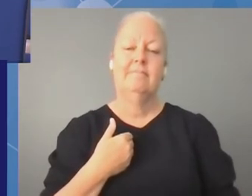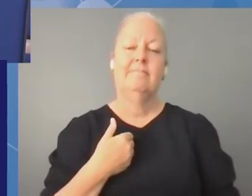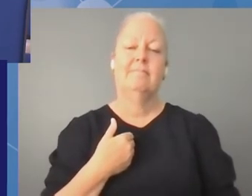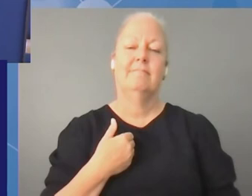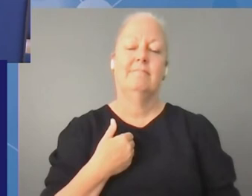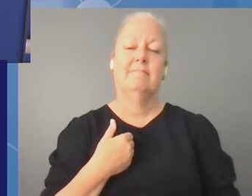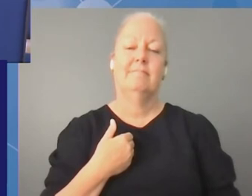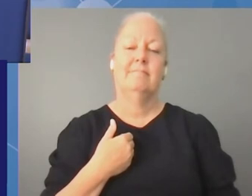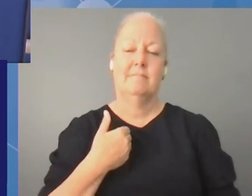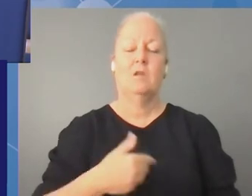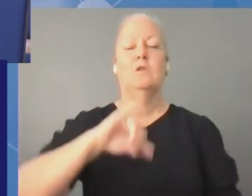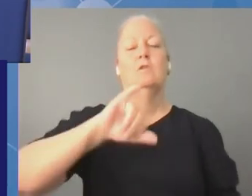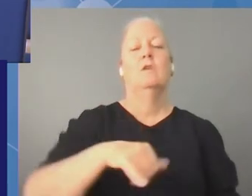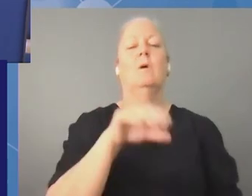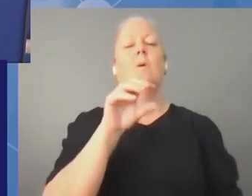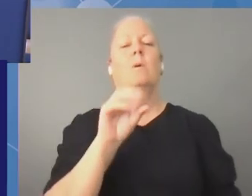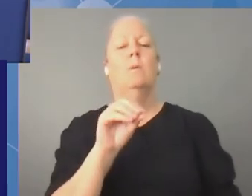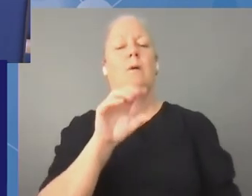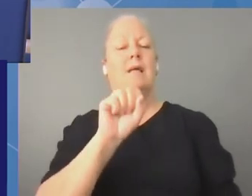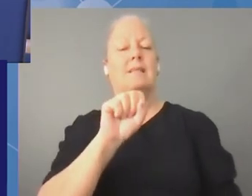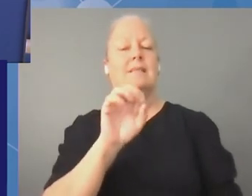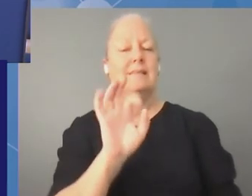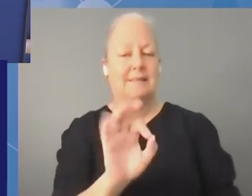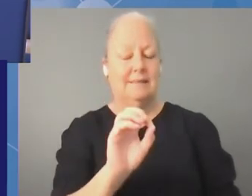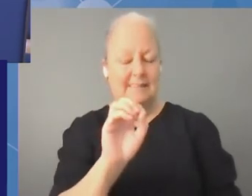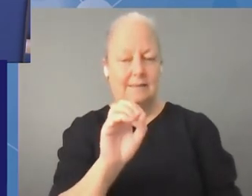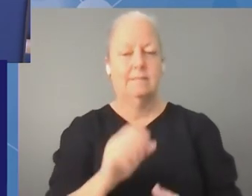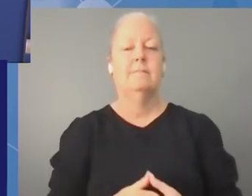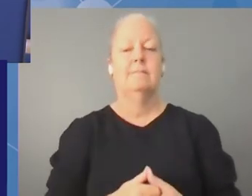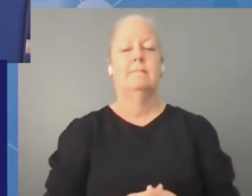非常感谢，我叫侯森，